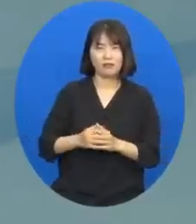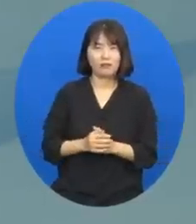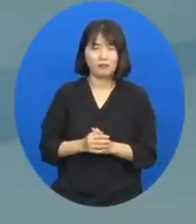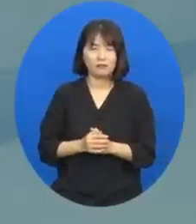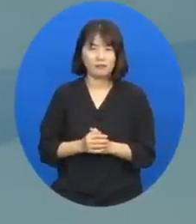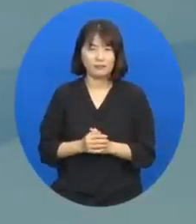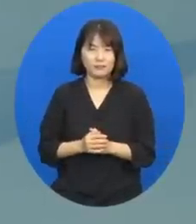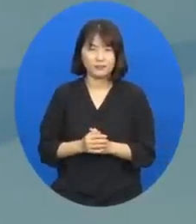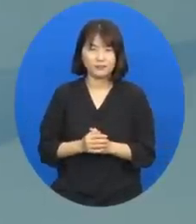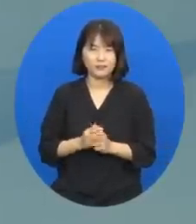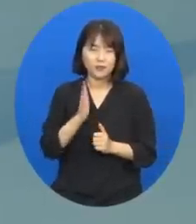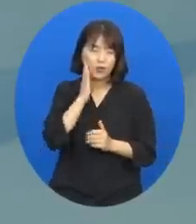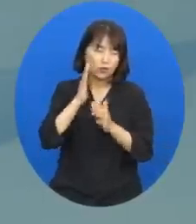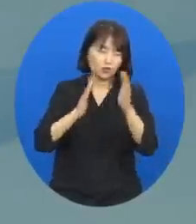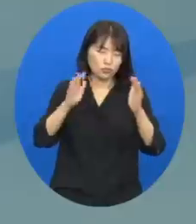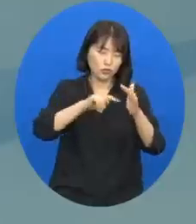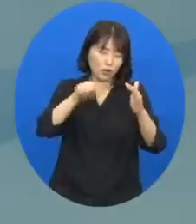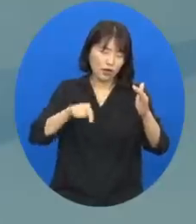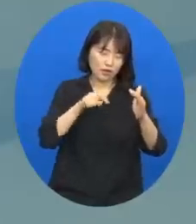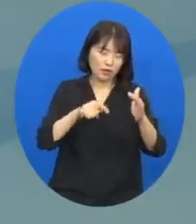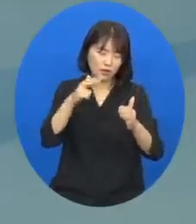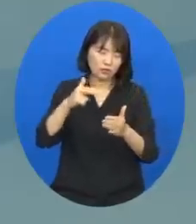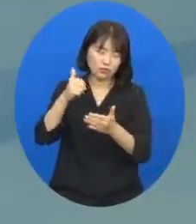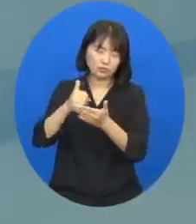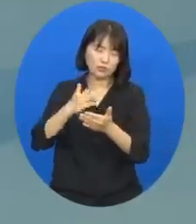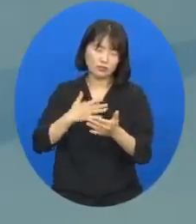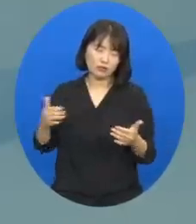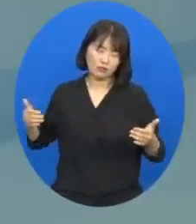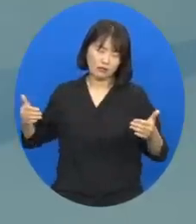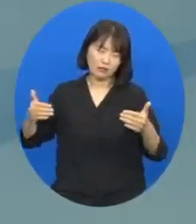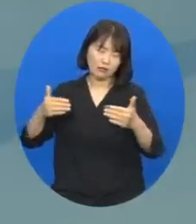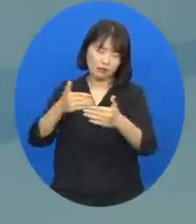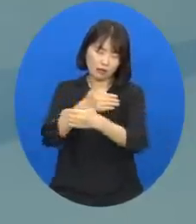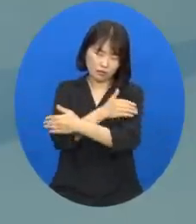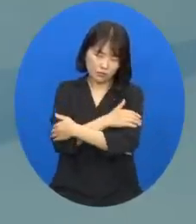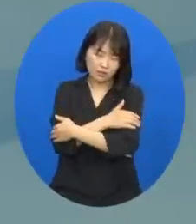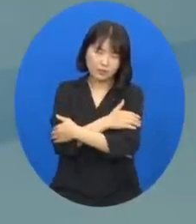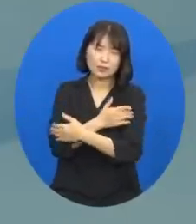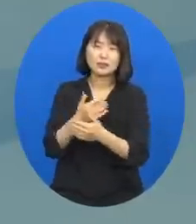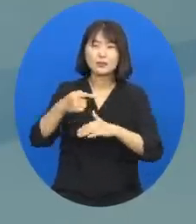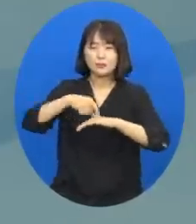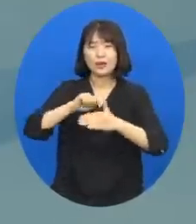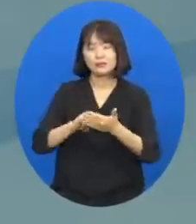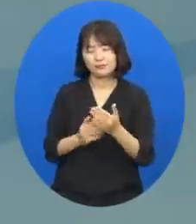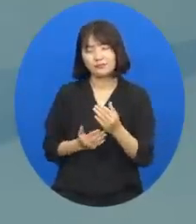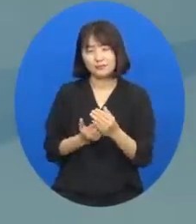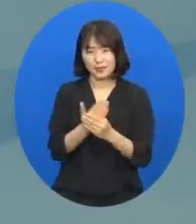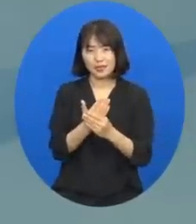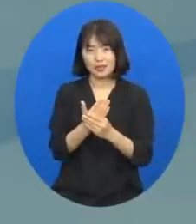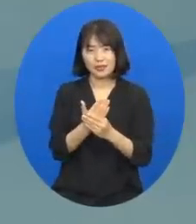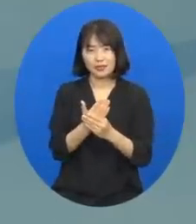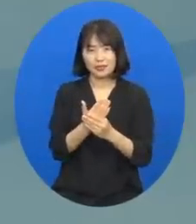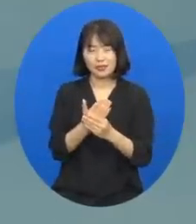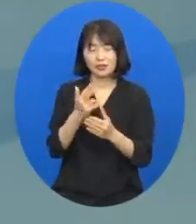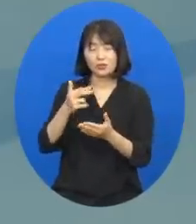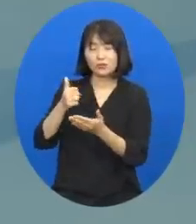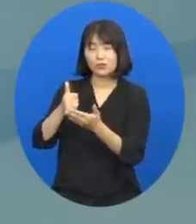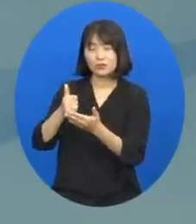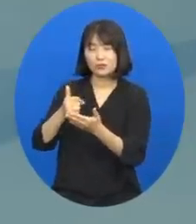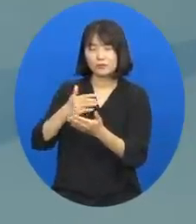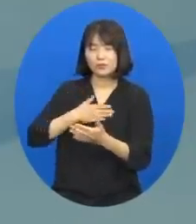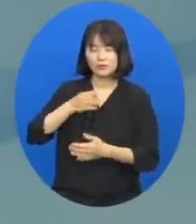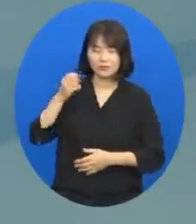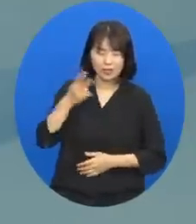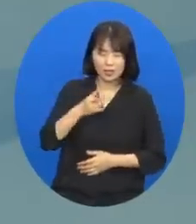주님이 저에게 저러다 않아 주신 같은 그런 마음이 들었어요 주님 다시는 제가 시기로 저의